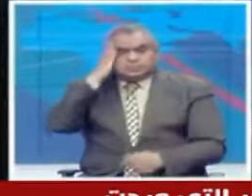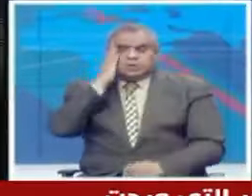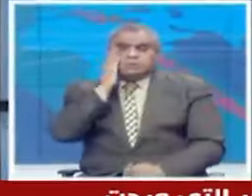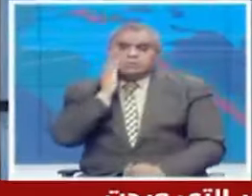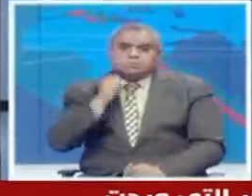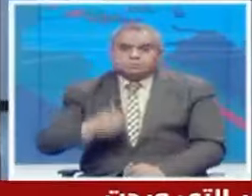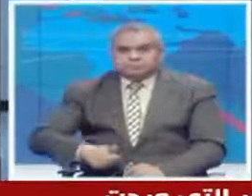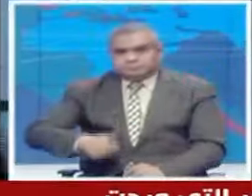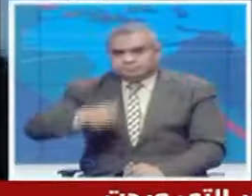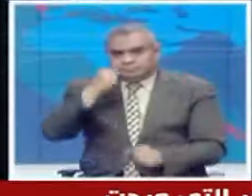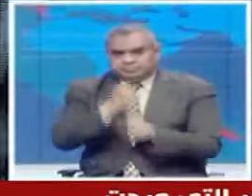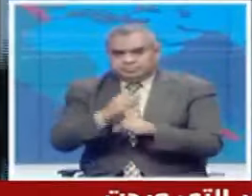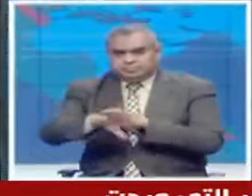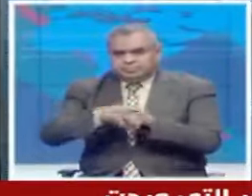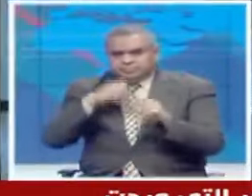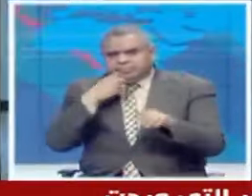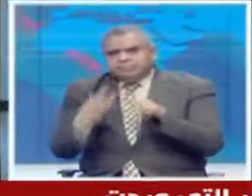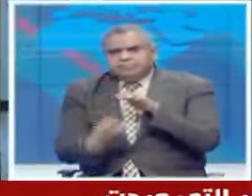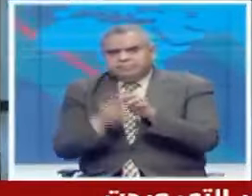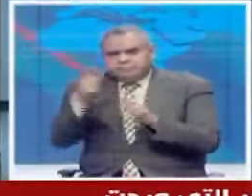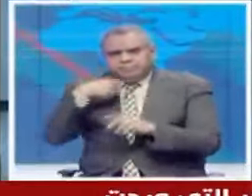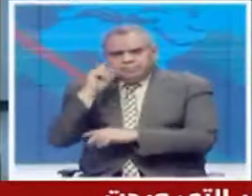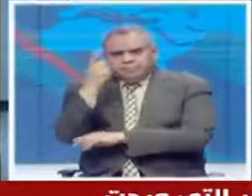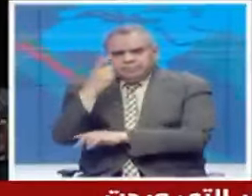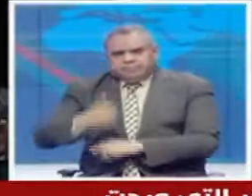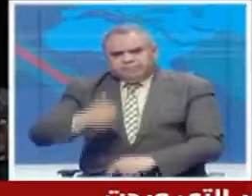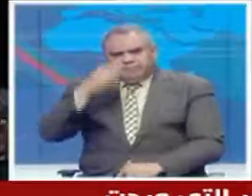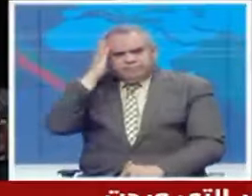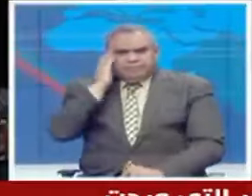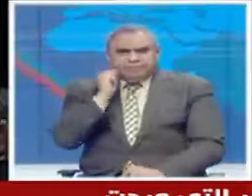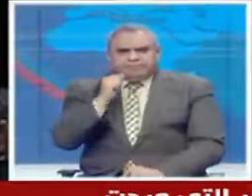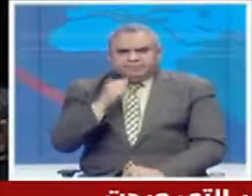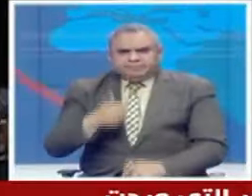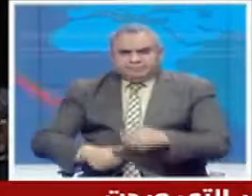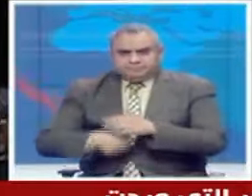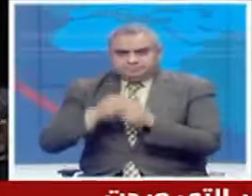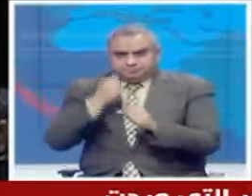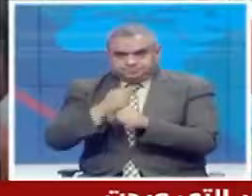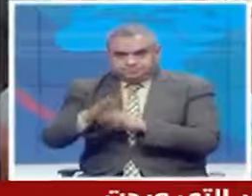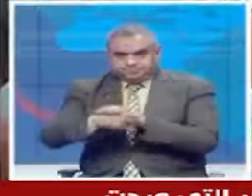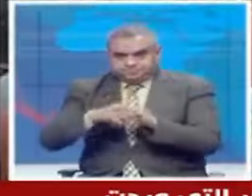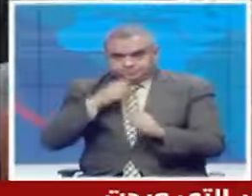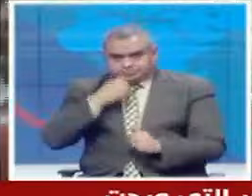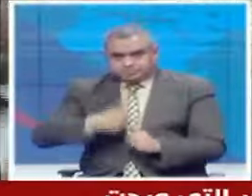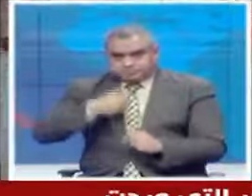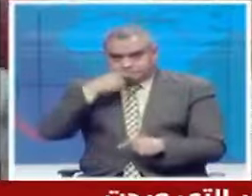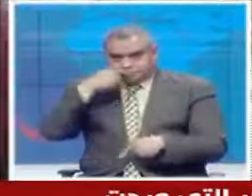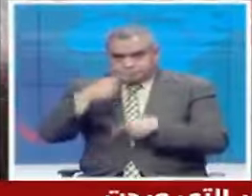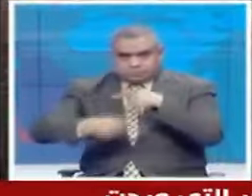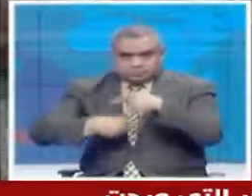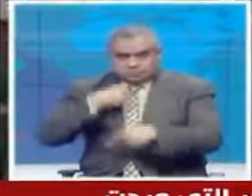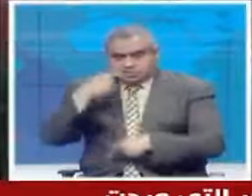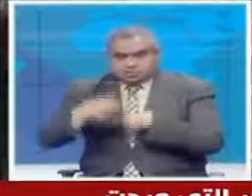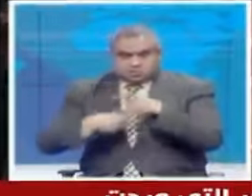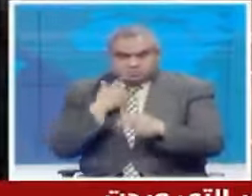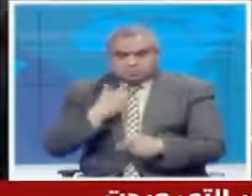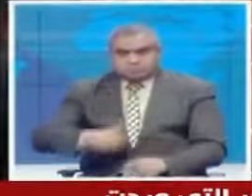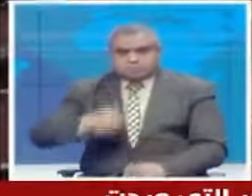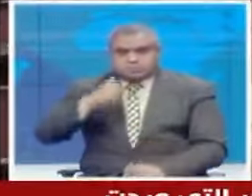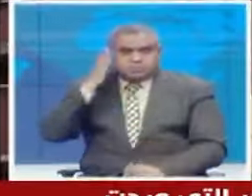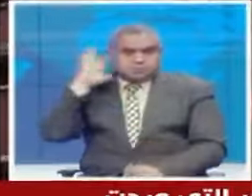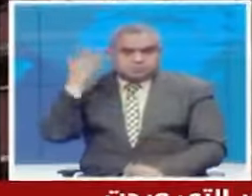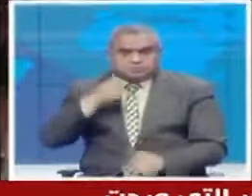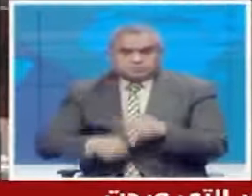احنا بننتمي لجامعة المنصورة ومركز طب جراحة العيون تحديدا. يعني جامعة المنصورة كانت ولا تزال مدينة الطب